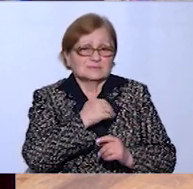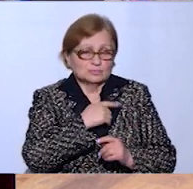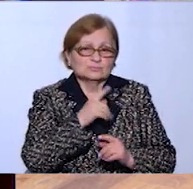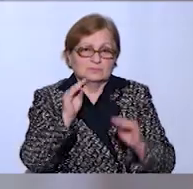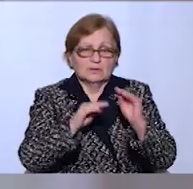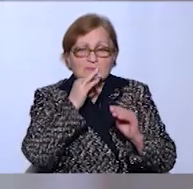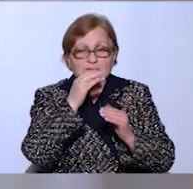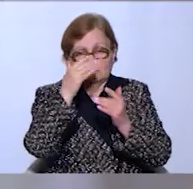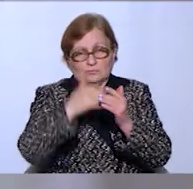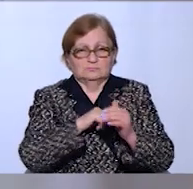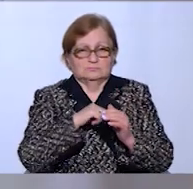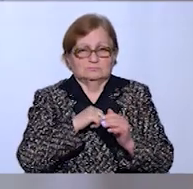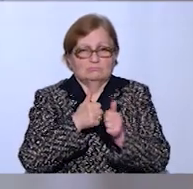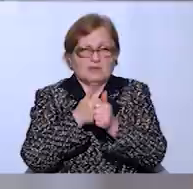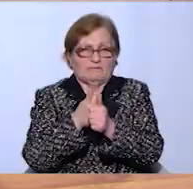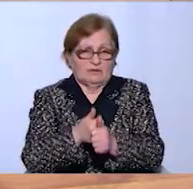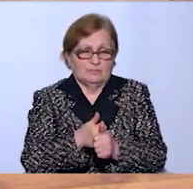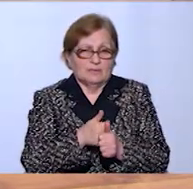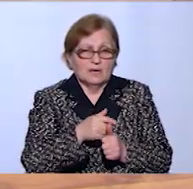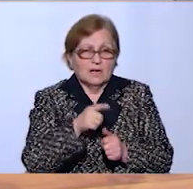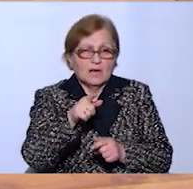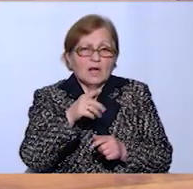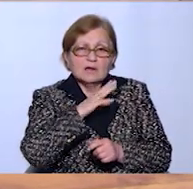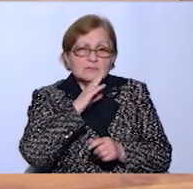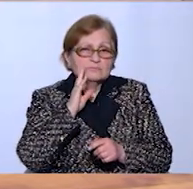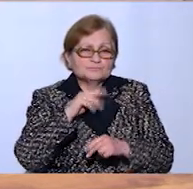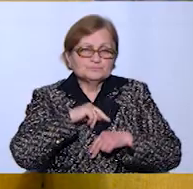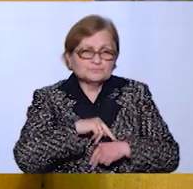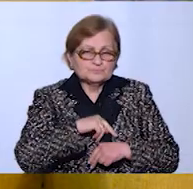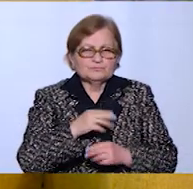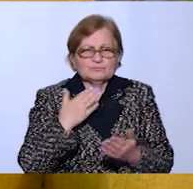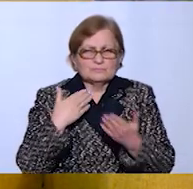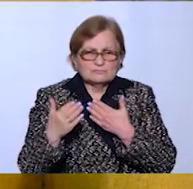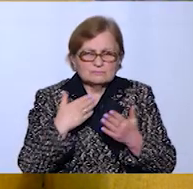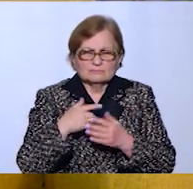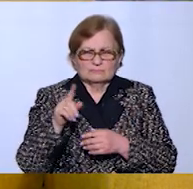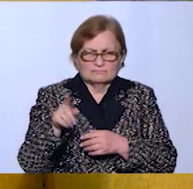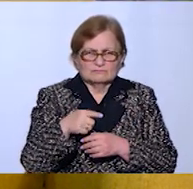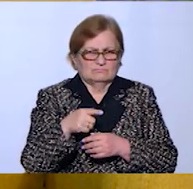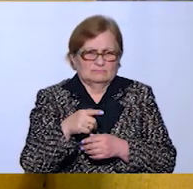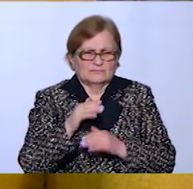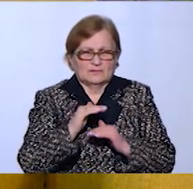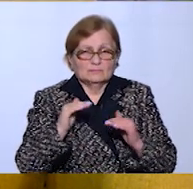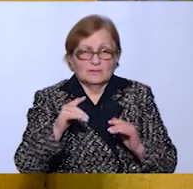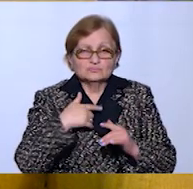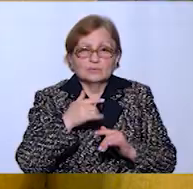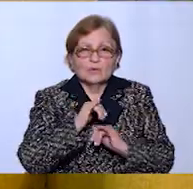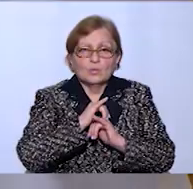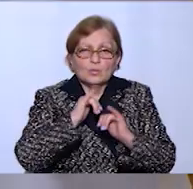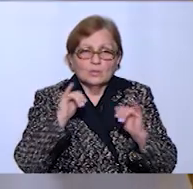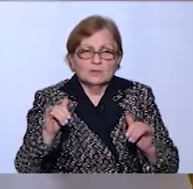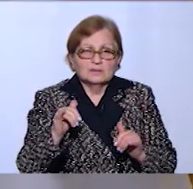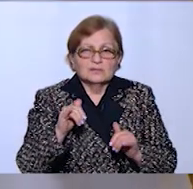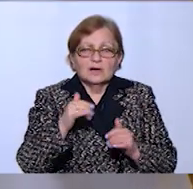დღეს შეასრულოს სხვადასხვა ტიპის აქტივობები. თამარ, იზოლაცია ფაქტია, რომ სტრესის მაჩვენებელს ბავშვებში, ზრდასრულებშიც და